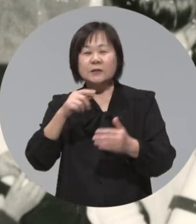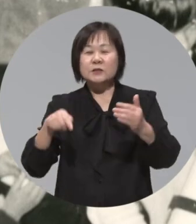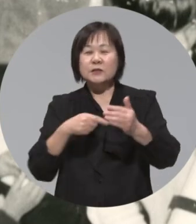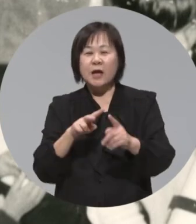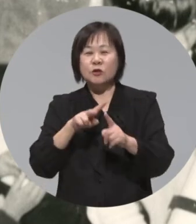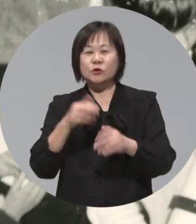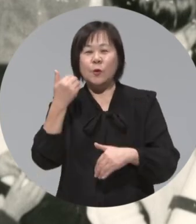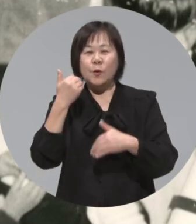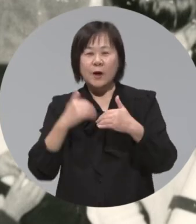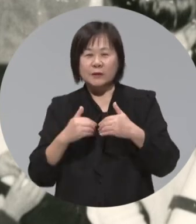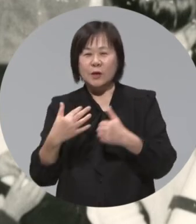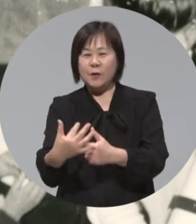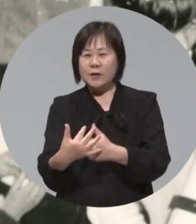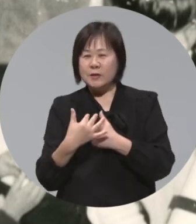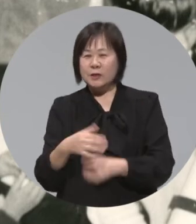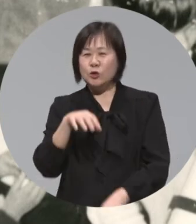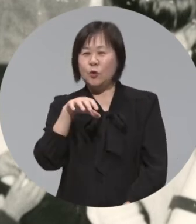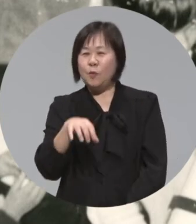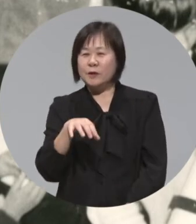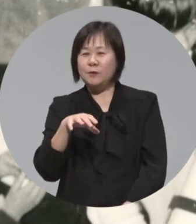にはおなじみの施設です。